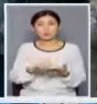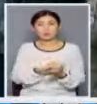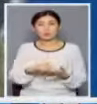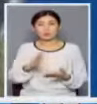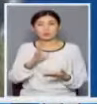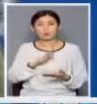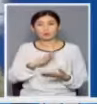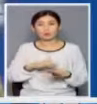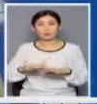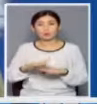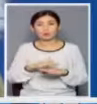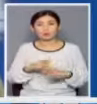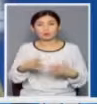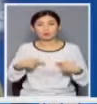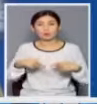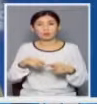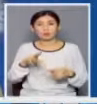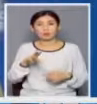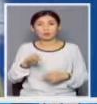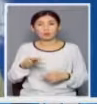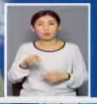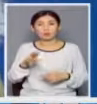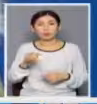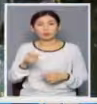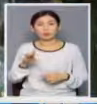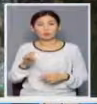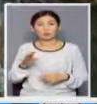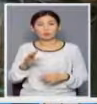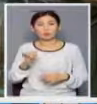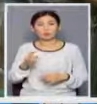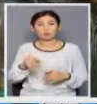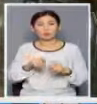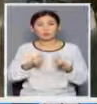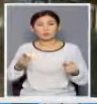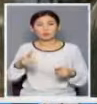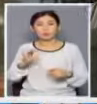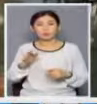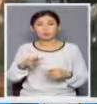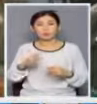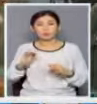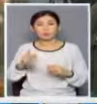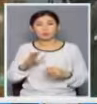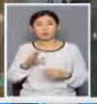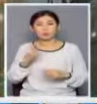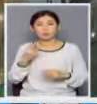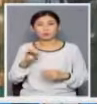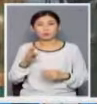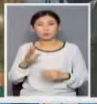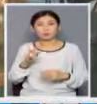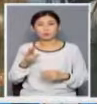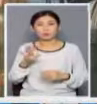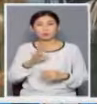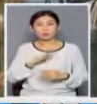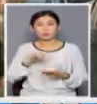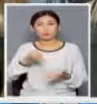по инициативе общественного объединения «Мугедектер Алиме», в Атырау открыто социальное предприятие «Ушкара». В церемонии